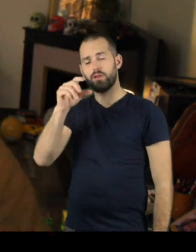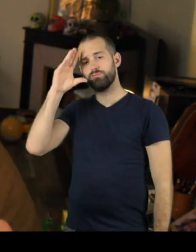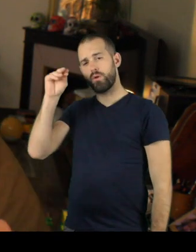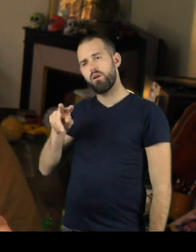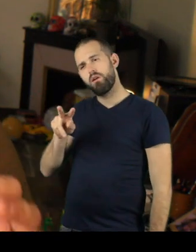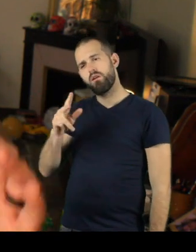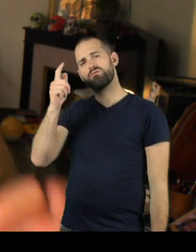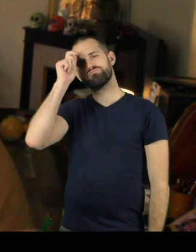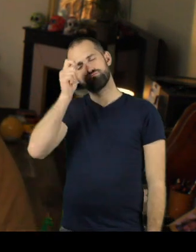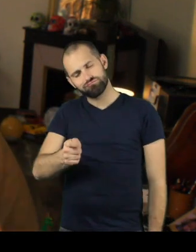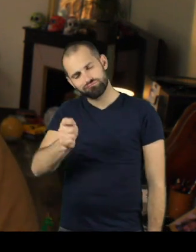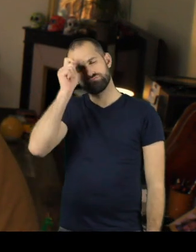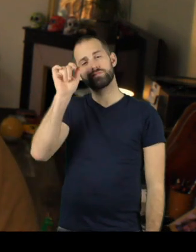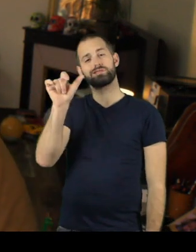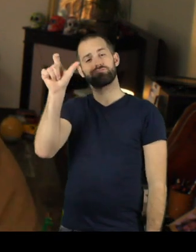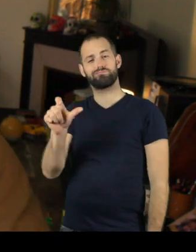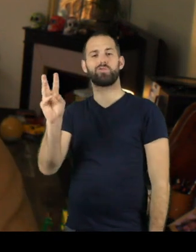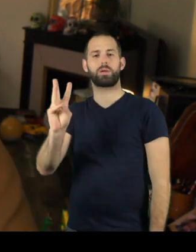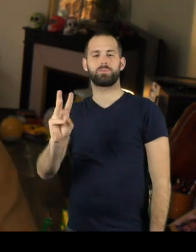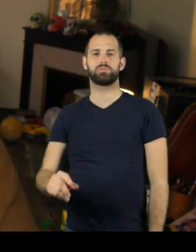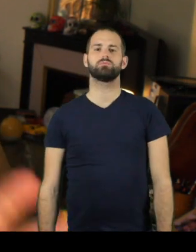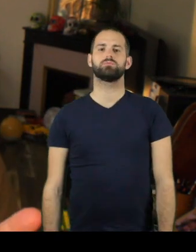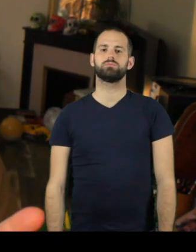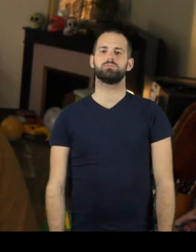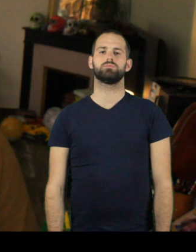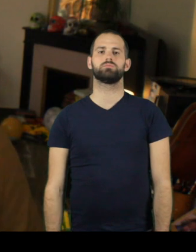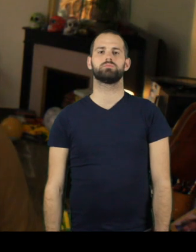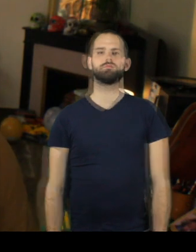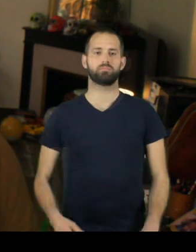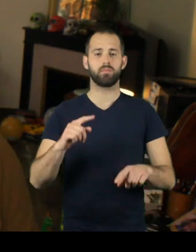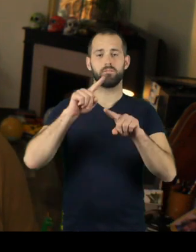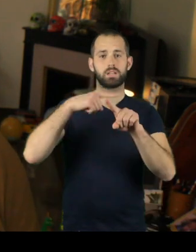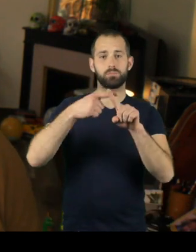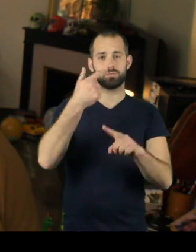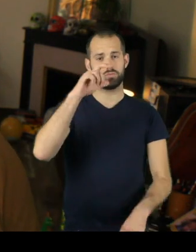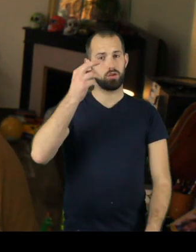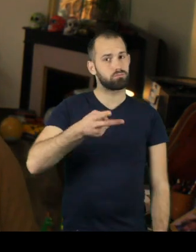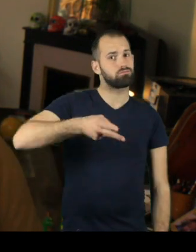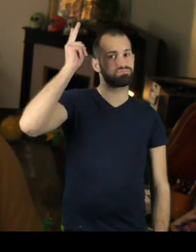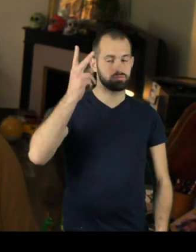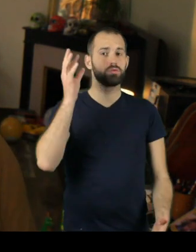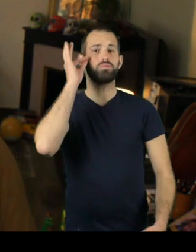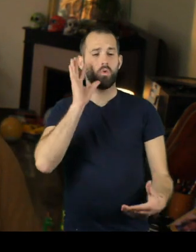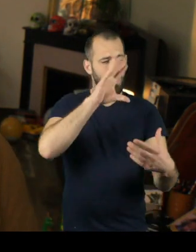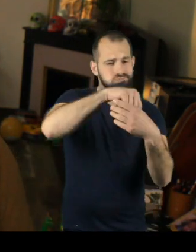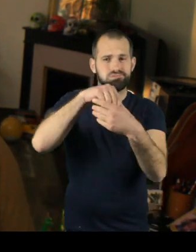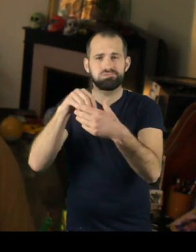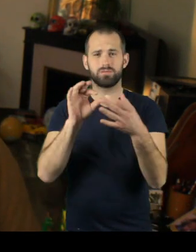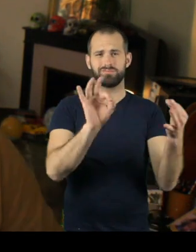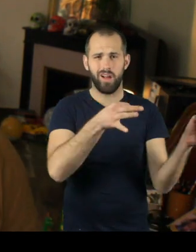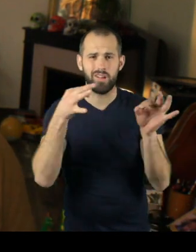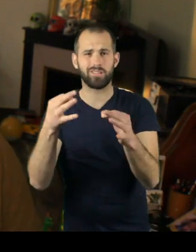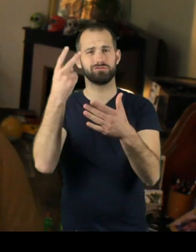espèce d'hommage, une signature entre professionnels reconnaissables que par eux. Le Willem Scream apparaît dans plus de